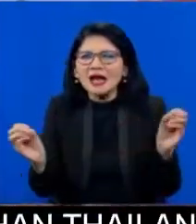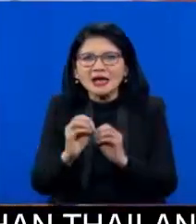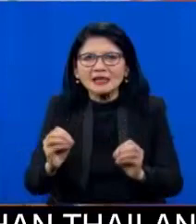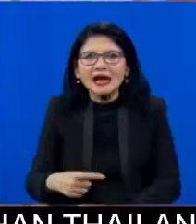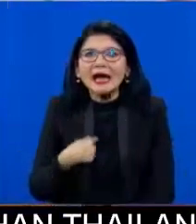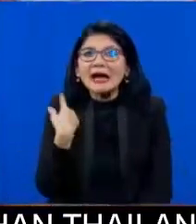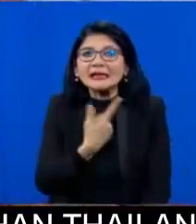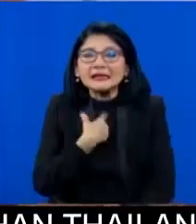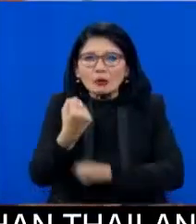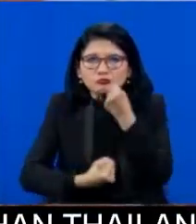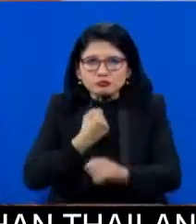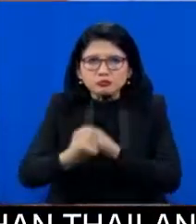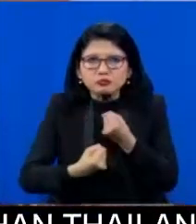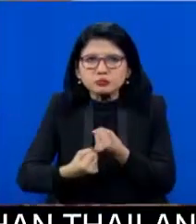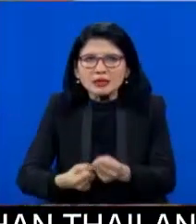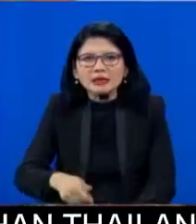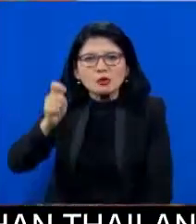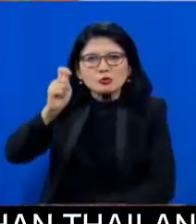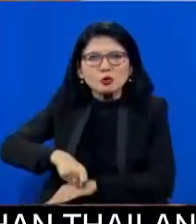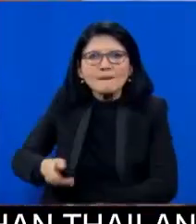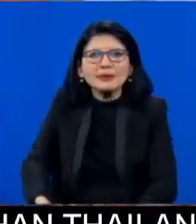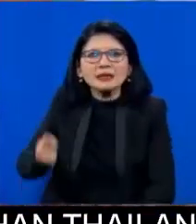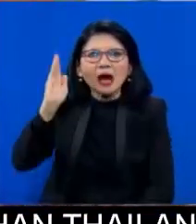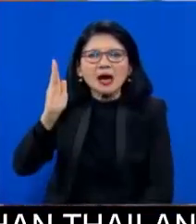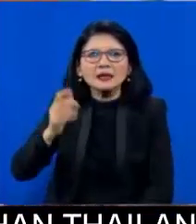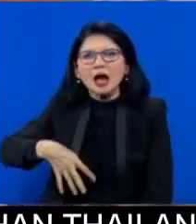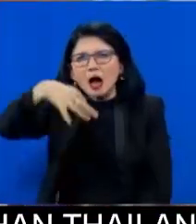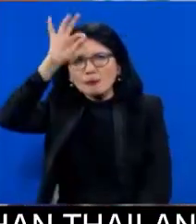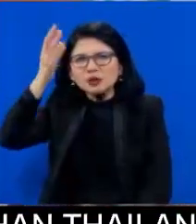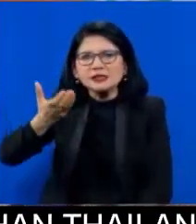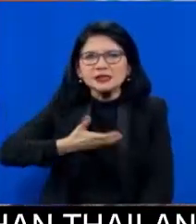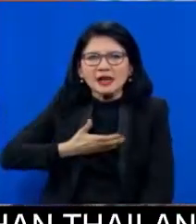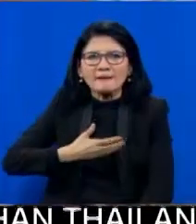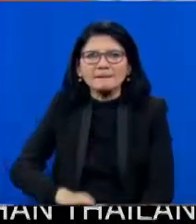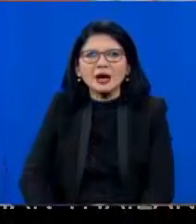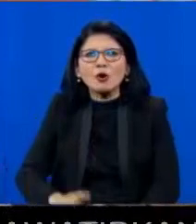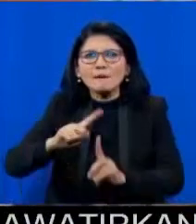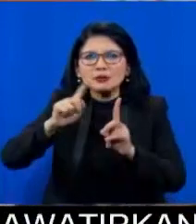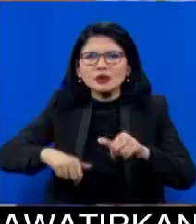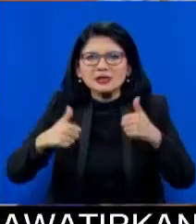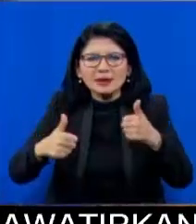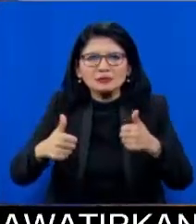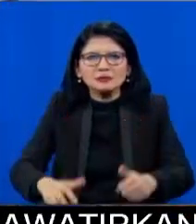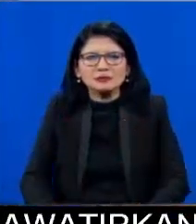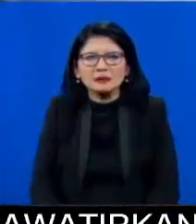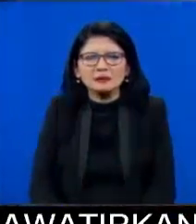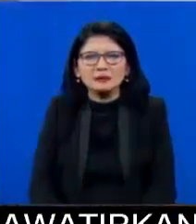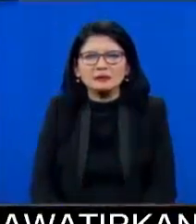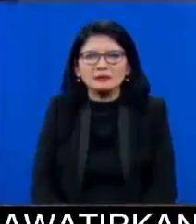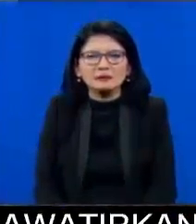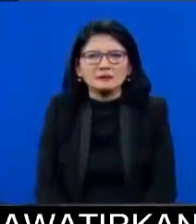berjuang menegakkan hukum, polisi pun ingin melaksanakan tugasnya secara profesional.